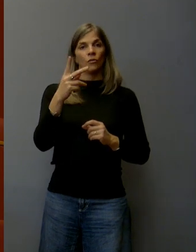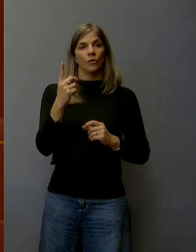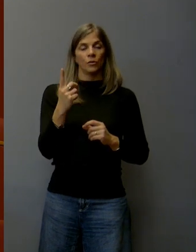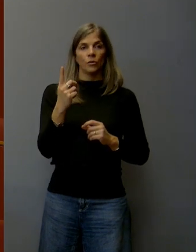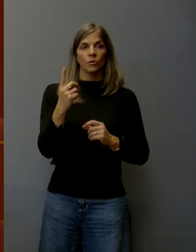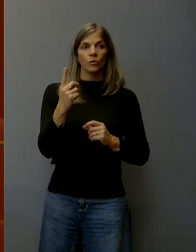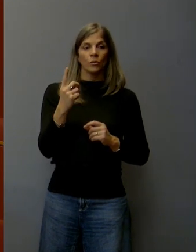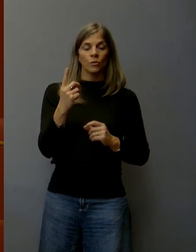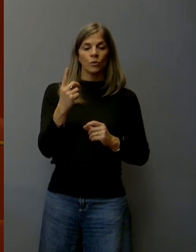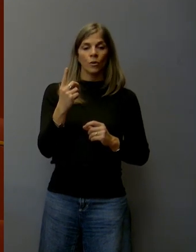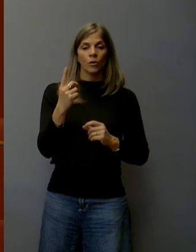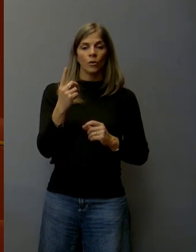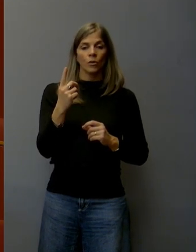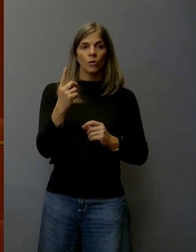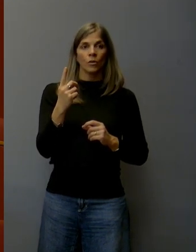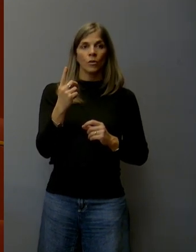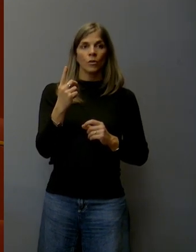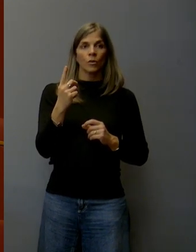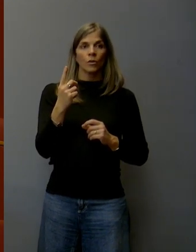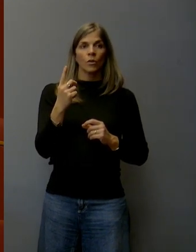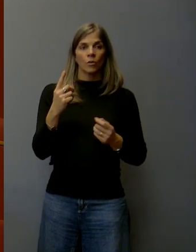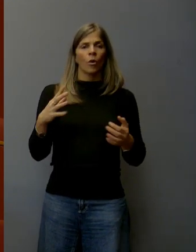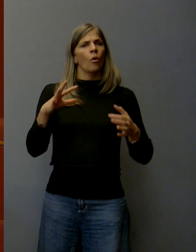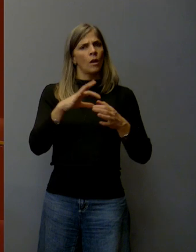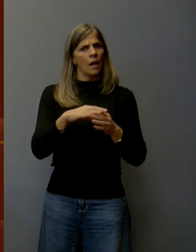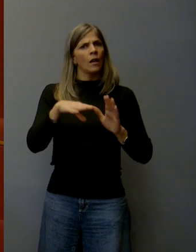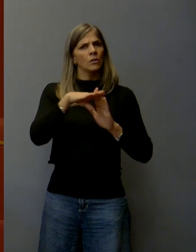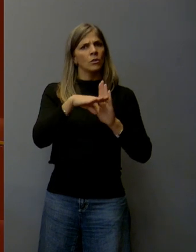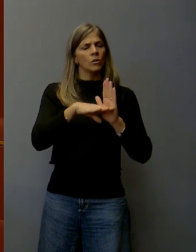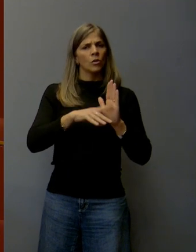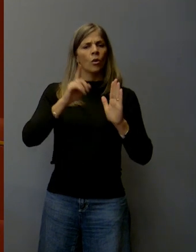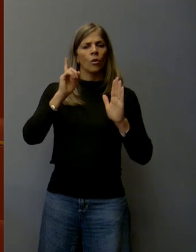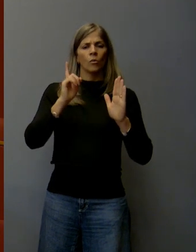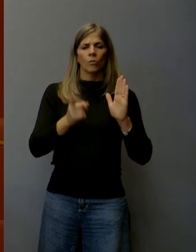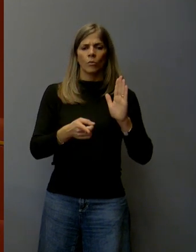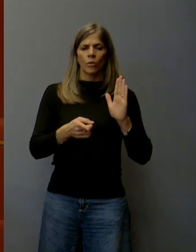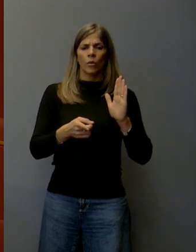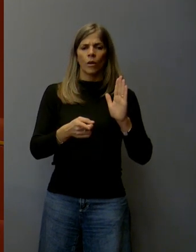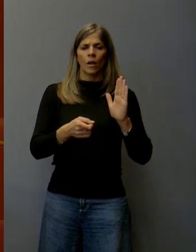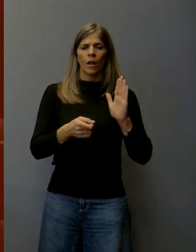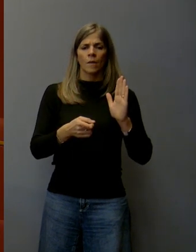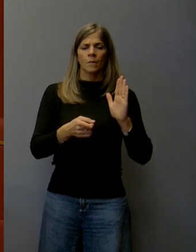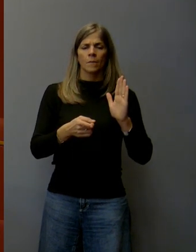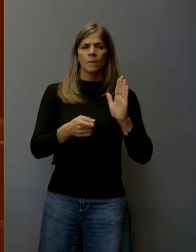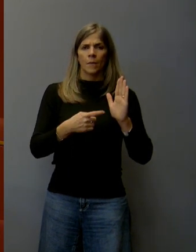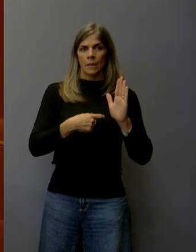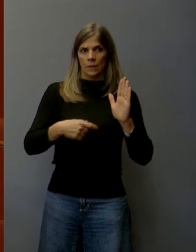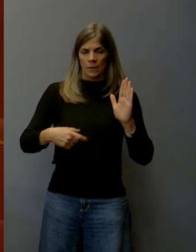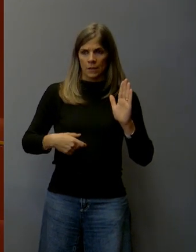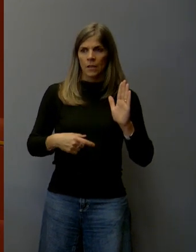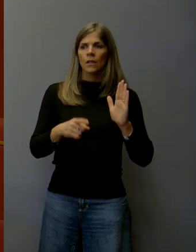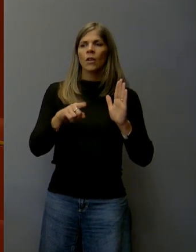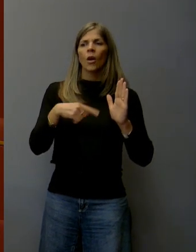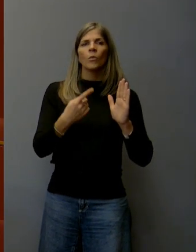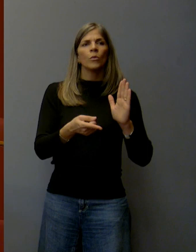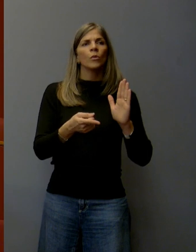riferimento al alle linee programmatiche al contenuto di esse con Diciamo che cerca